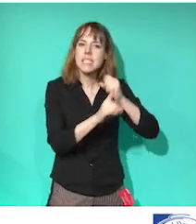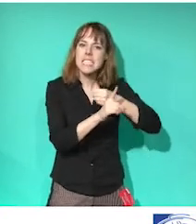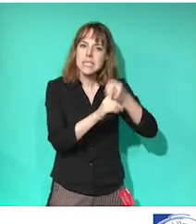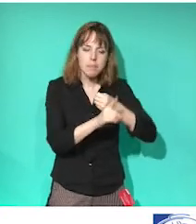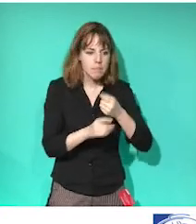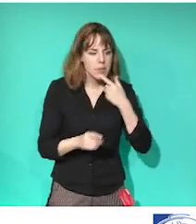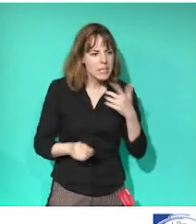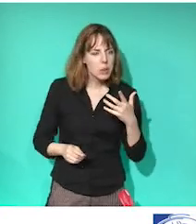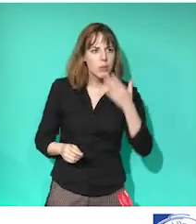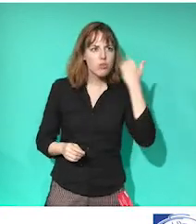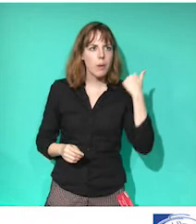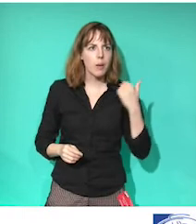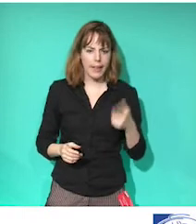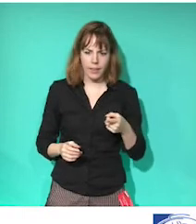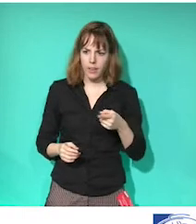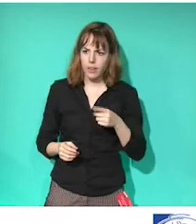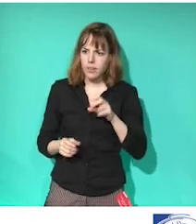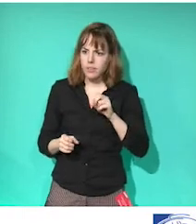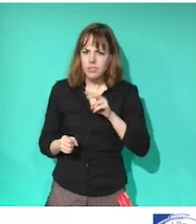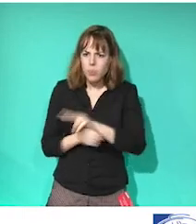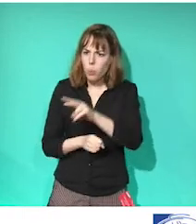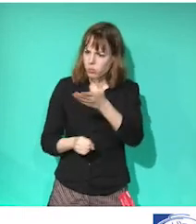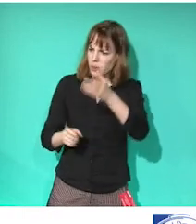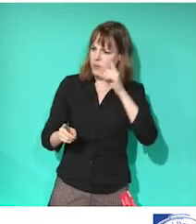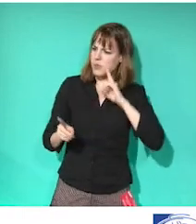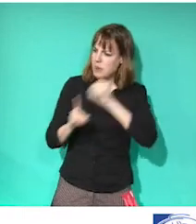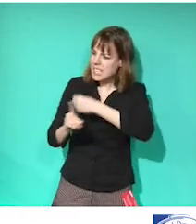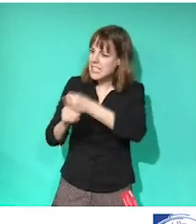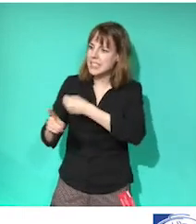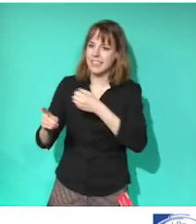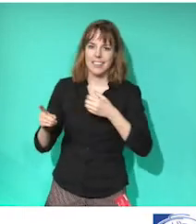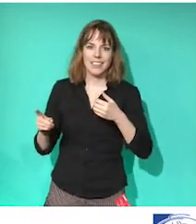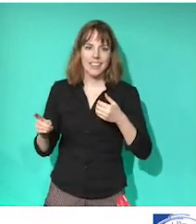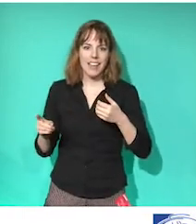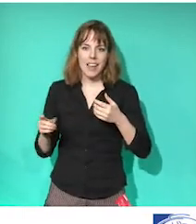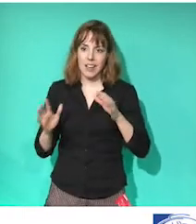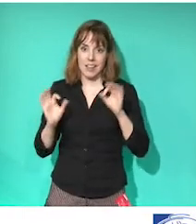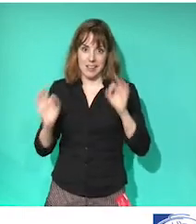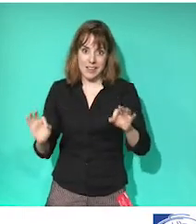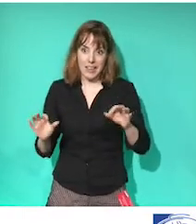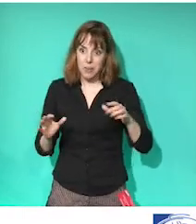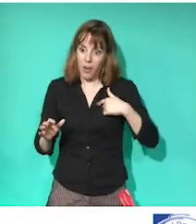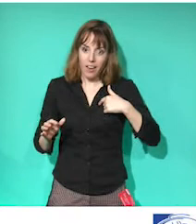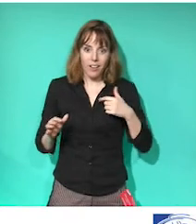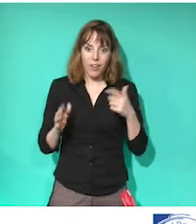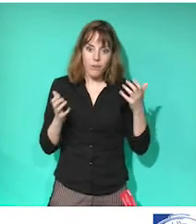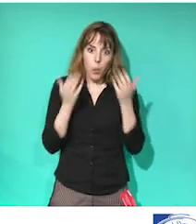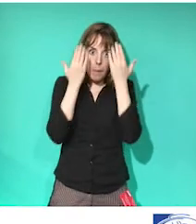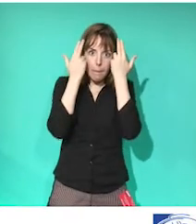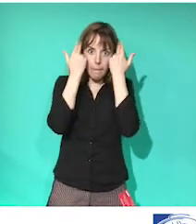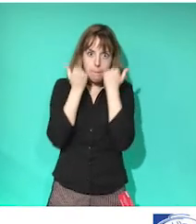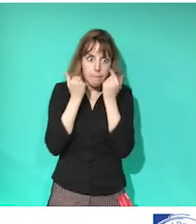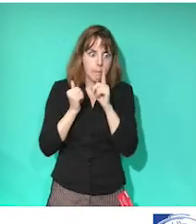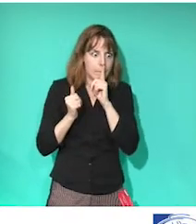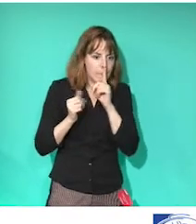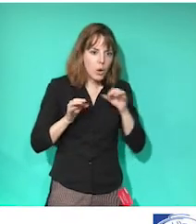gens me traitent de féministe chaque fois que mon comportement empêche qu'on me confonde avec un paillasson. » C'est une phrase qui est